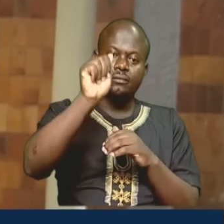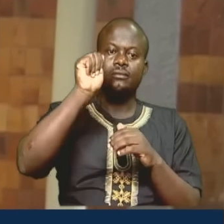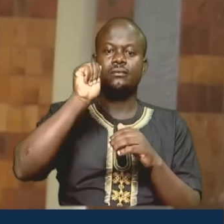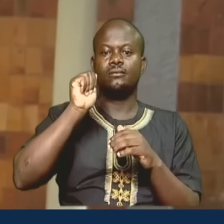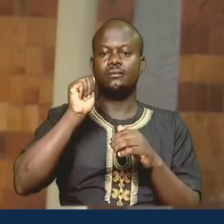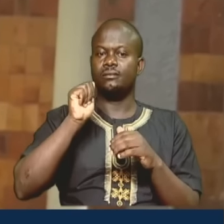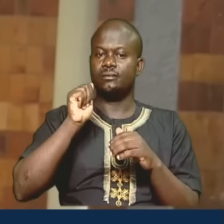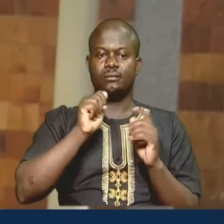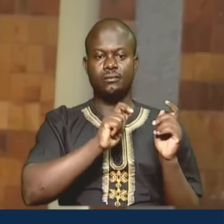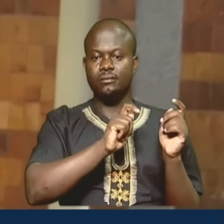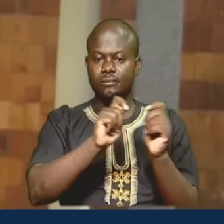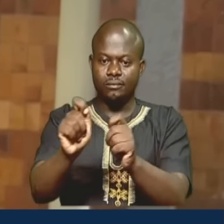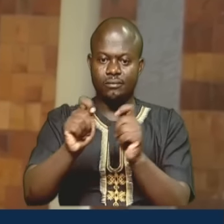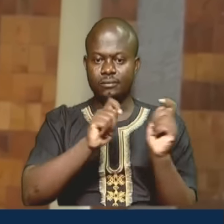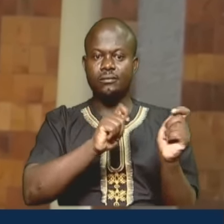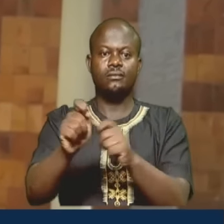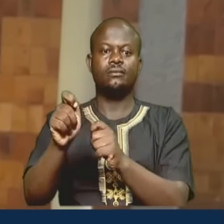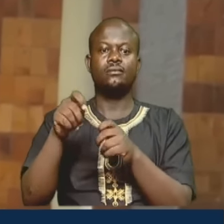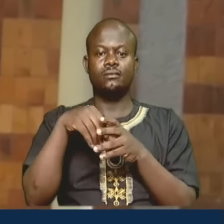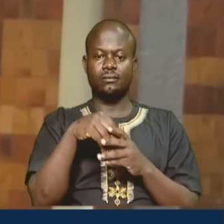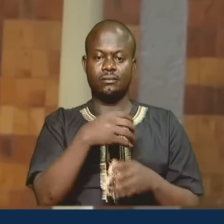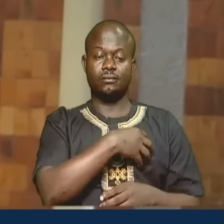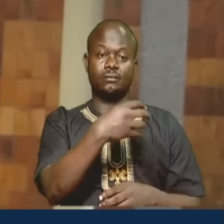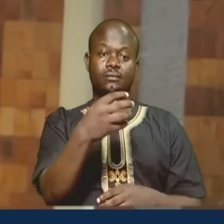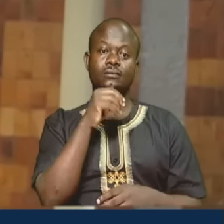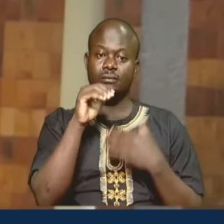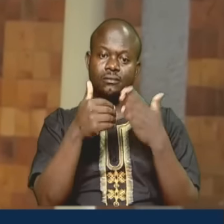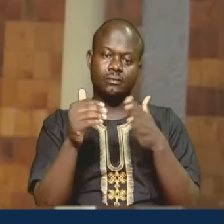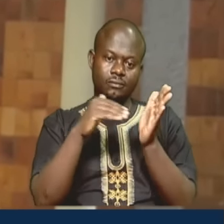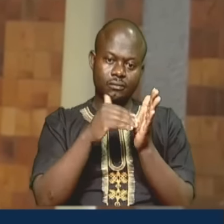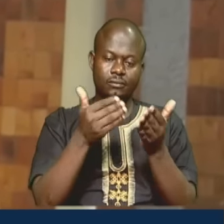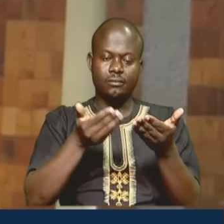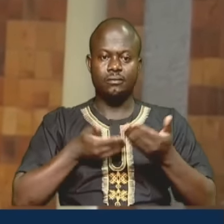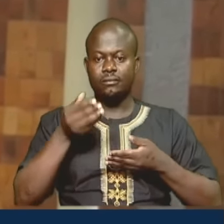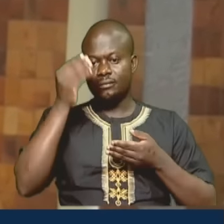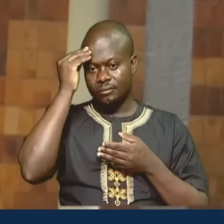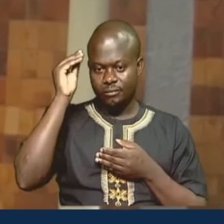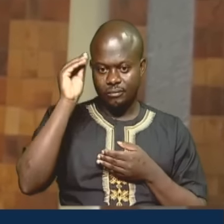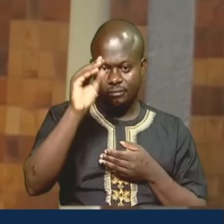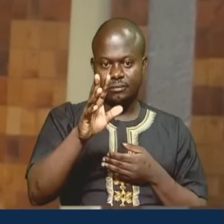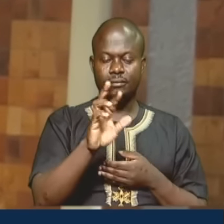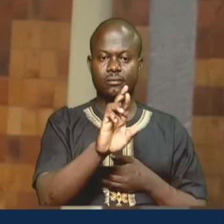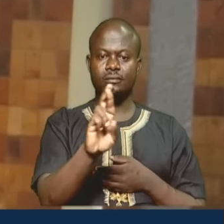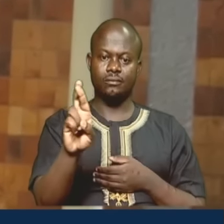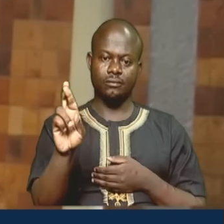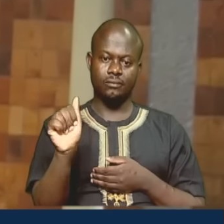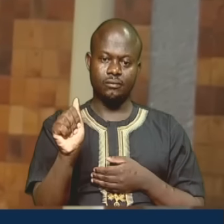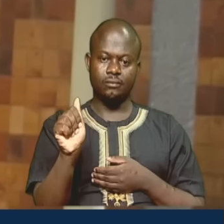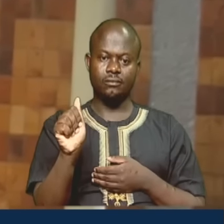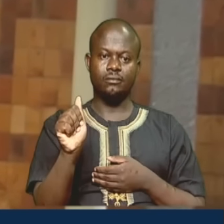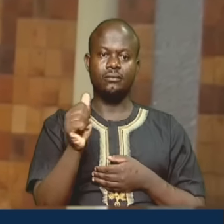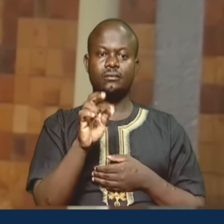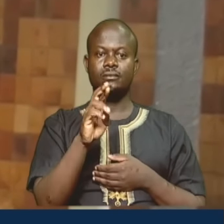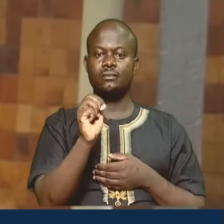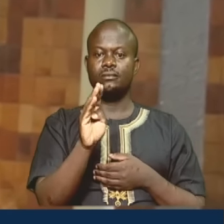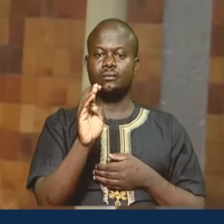mbese transfert, icyo bita transfert de propriété. Sinongere kandi kwakira message ya Rwanda y'irembo ivuga